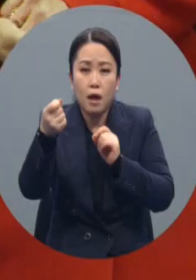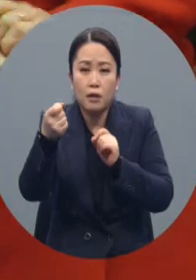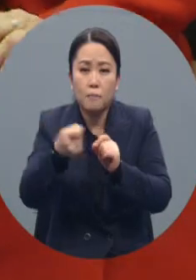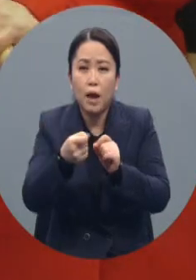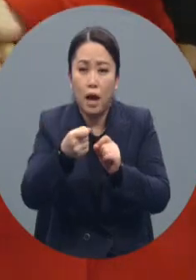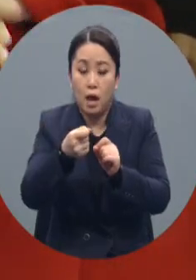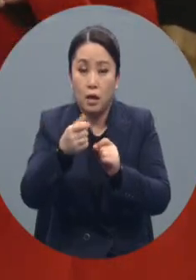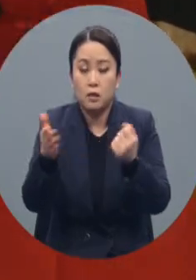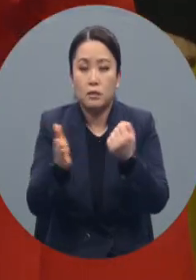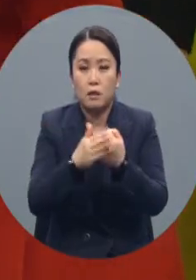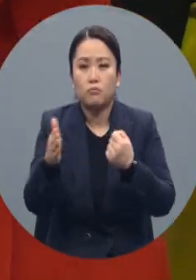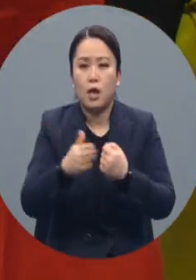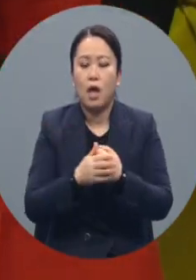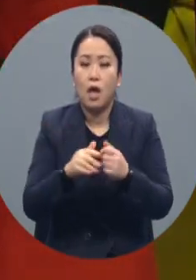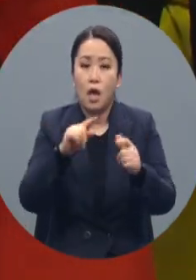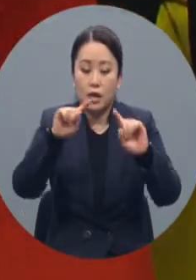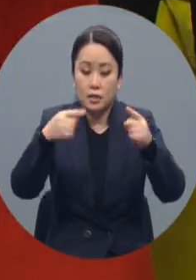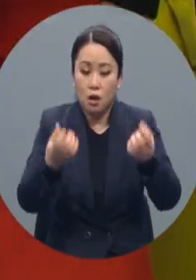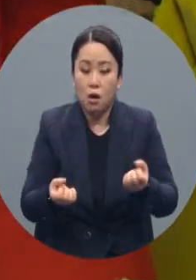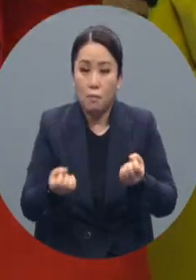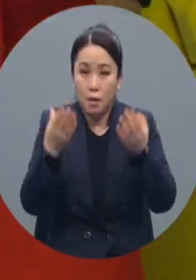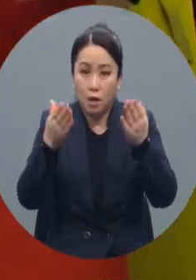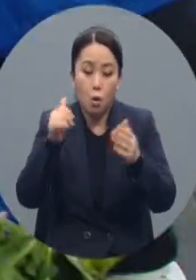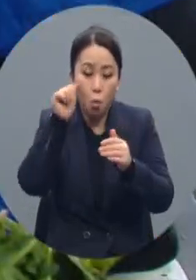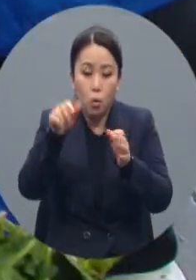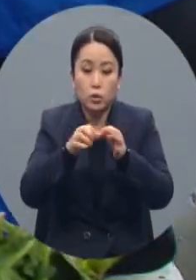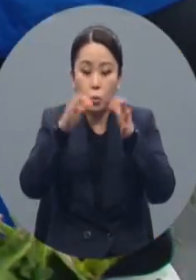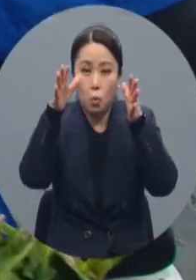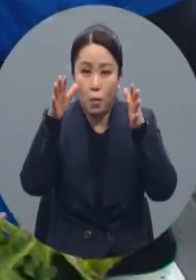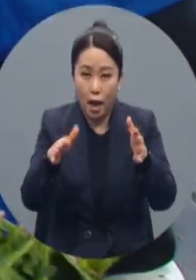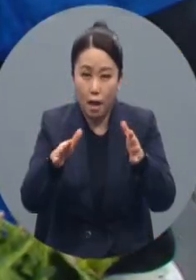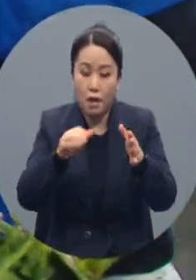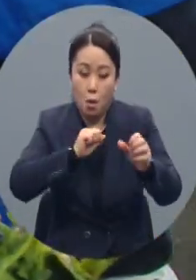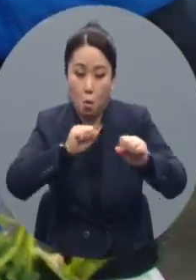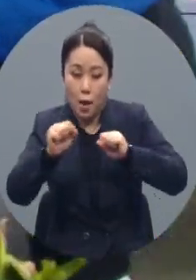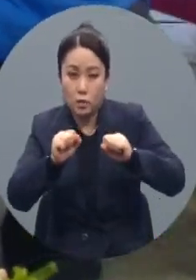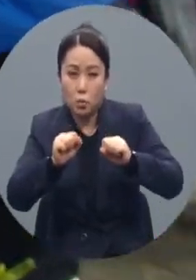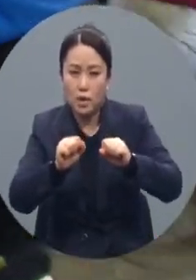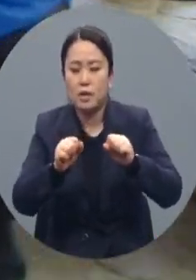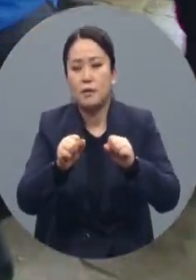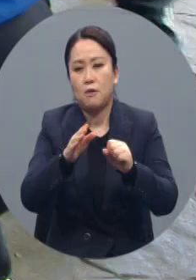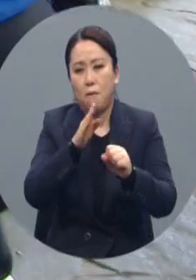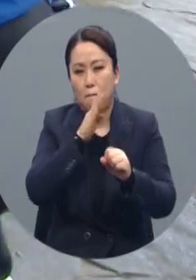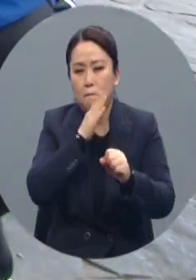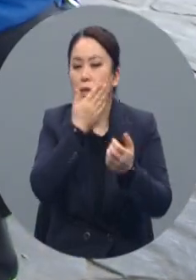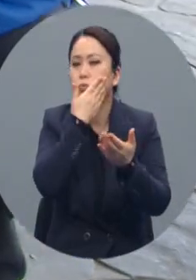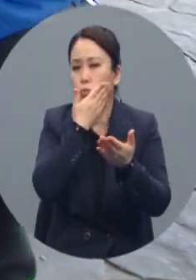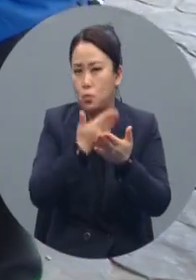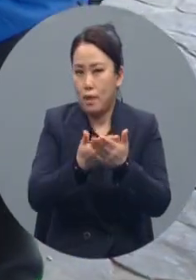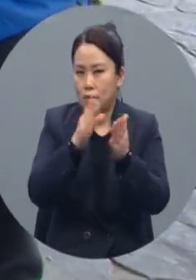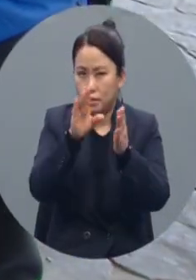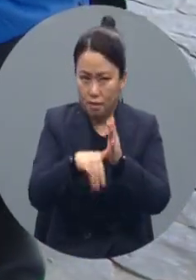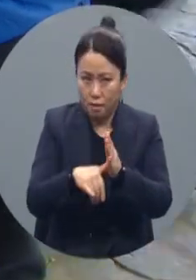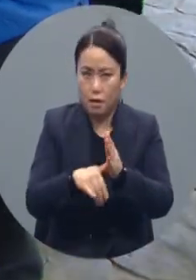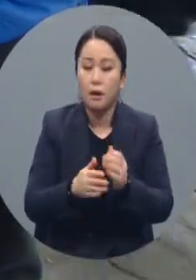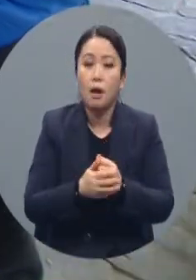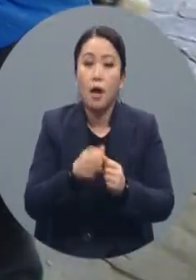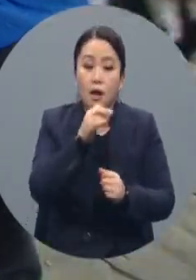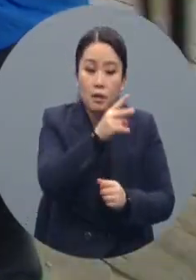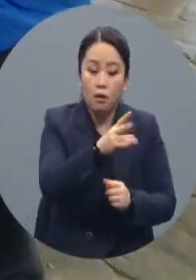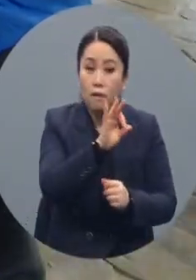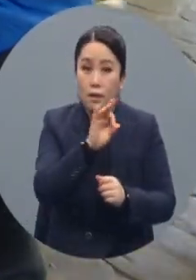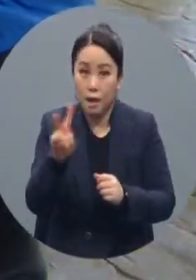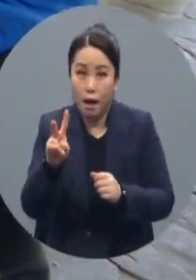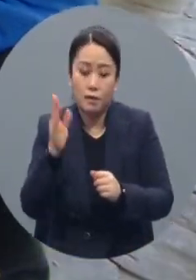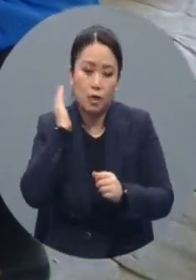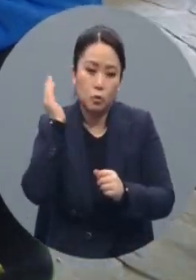않은 상황이고 보면 설 명주 연휴 5일간의 밥상머리 표심이 그 어느 때보다 중요해진 상황. 여야 대선